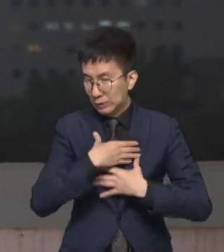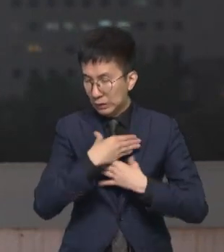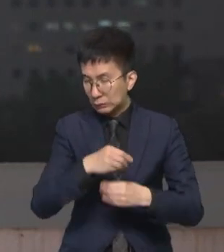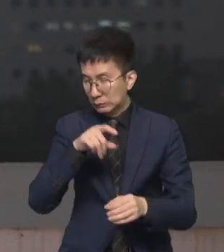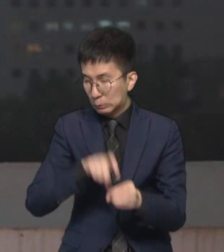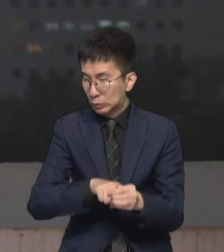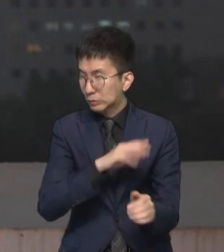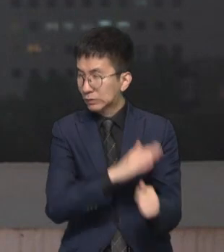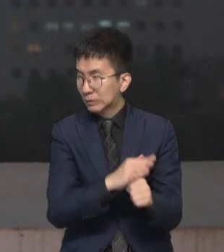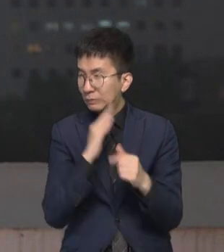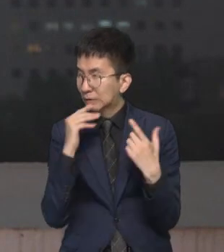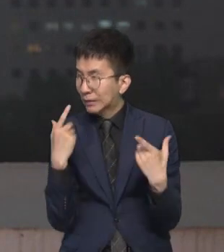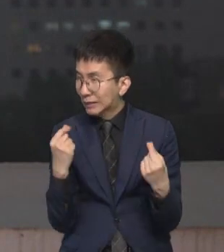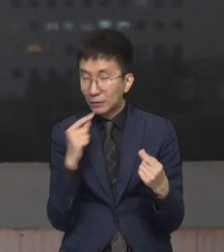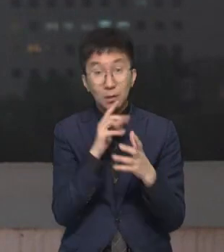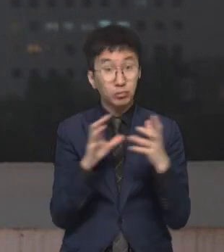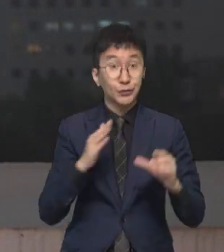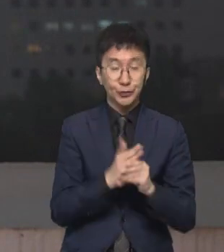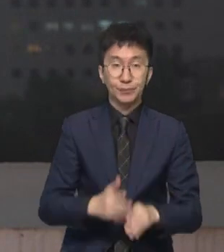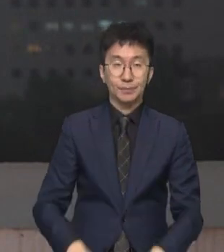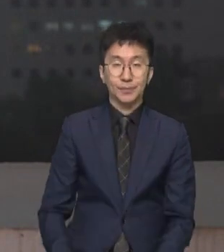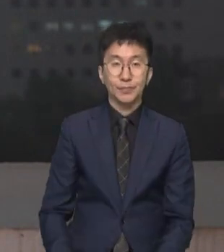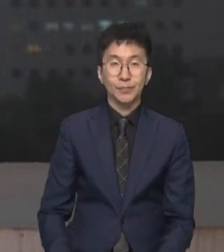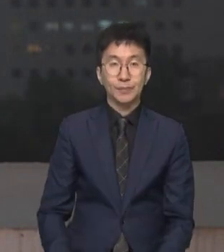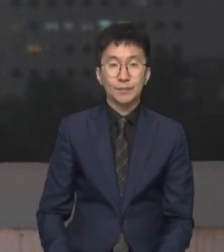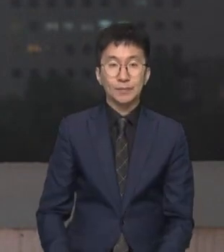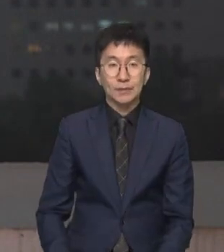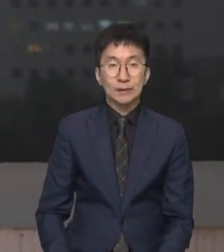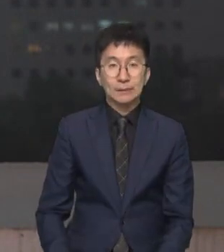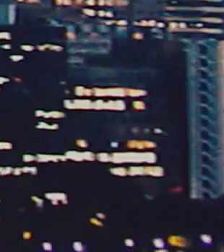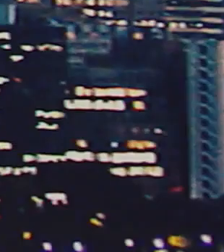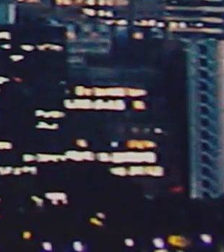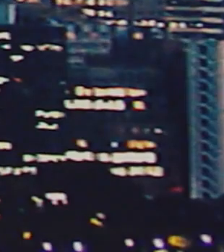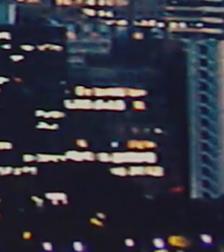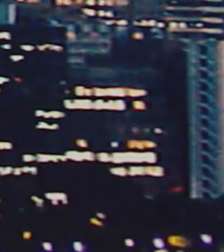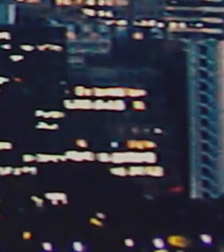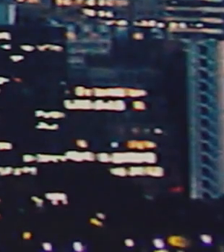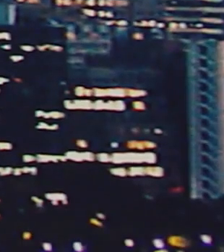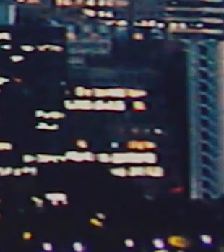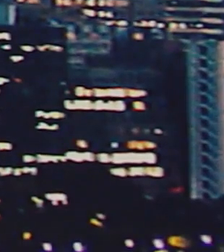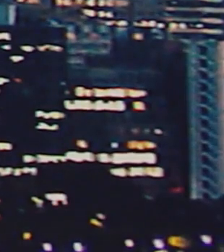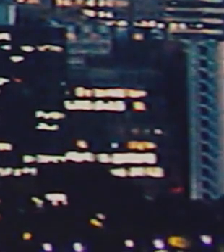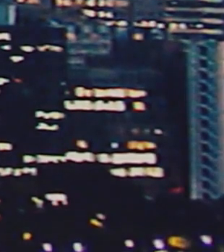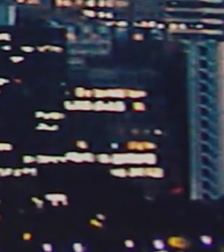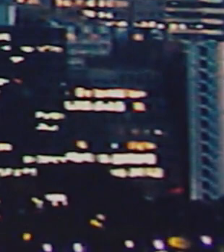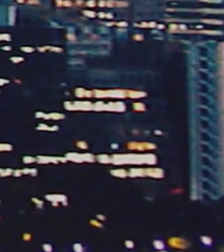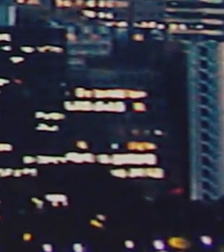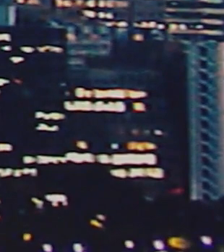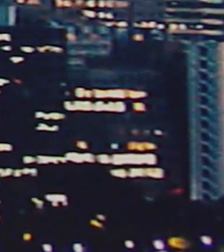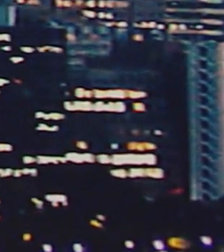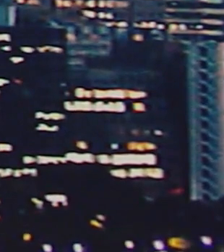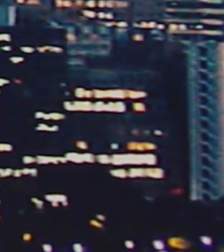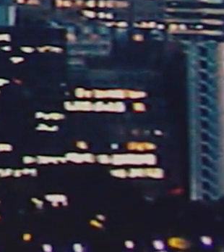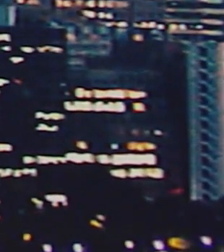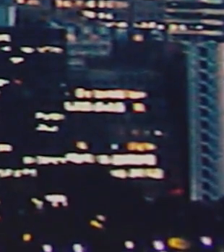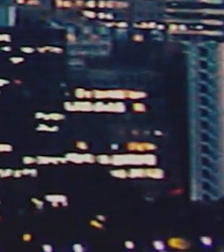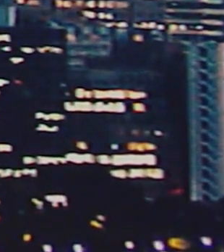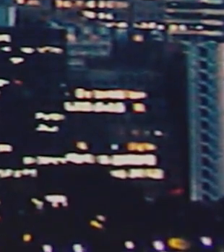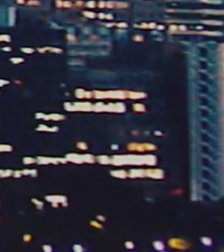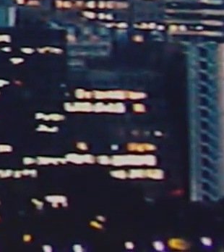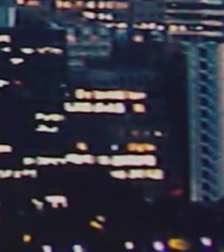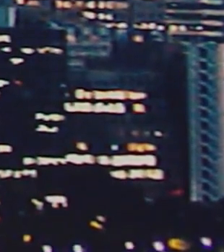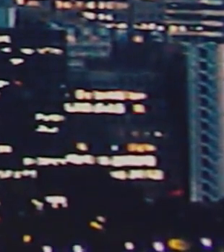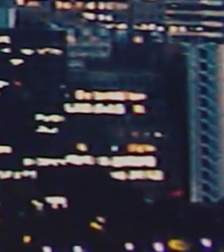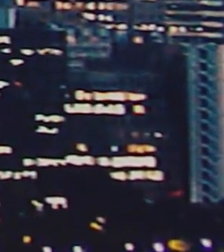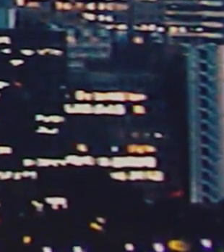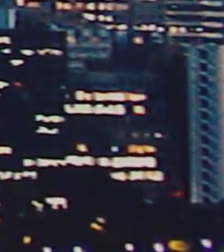것으로 분석됩니다. 베이징에서 SBS 권란입니다. 더 많은 뉴스를 보시려면 화면 오른쪽에 있는 구독